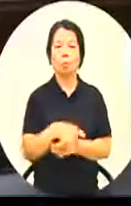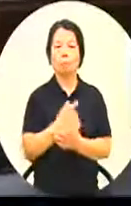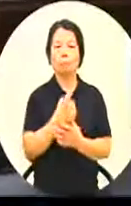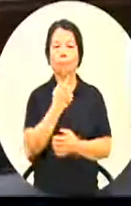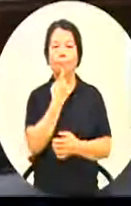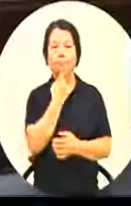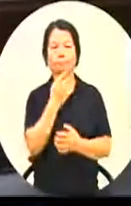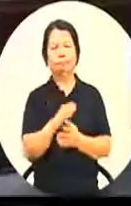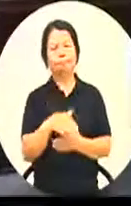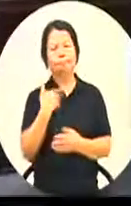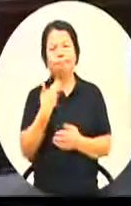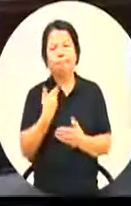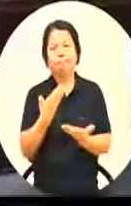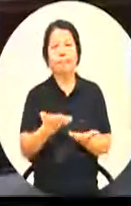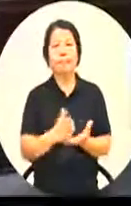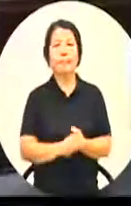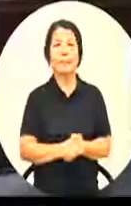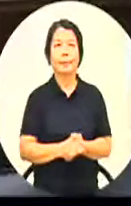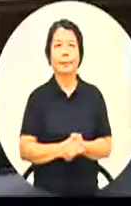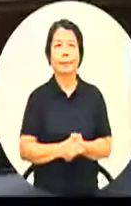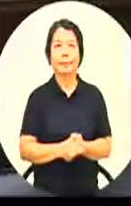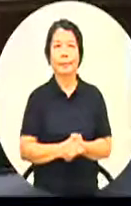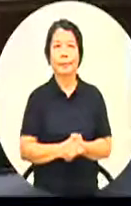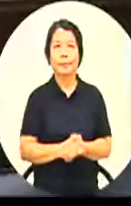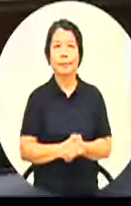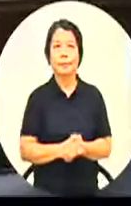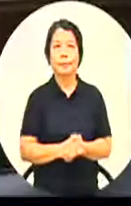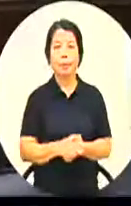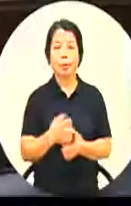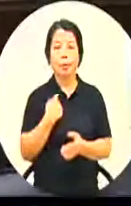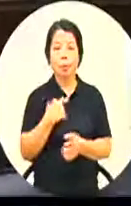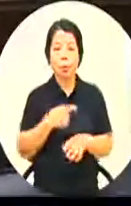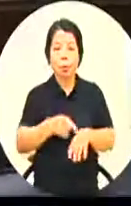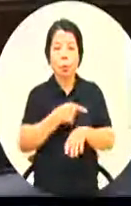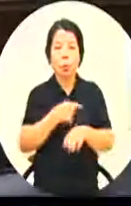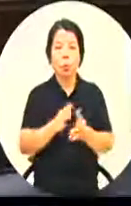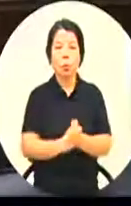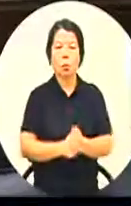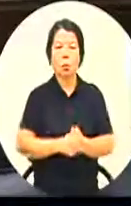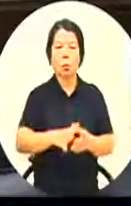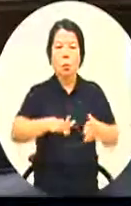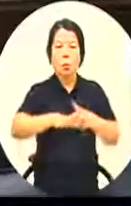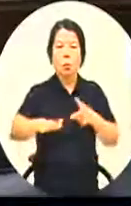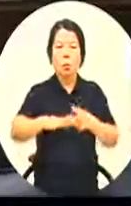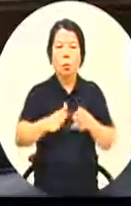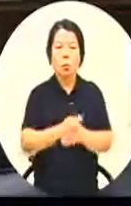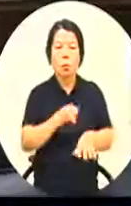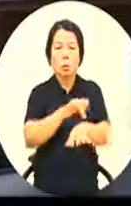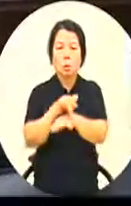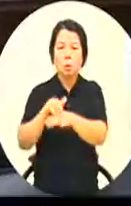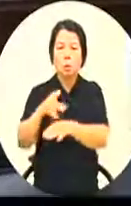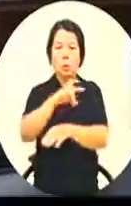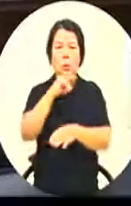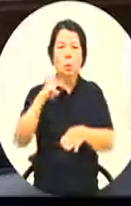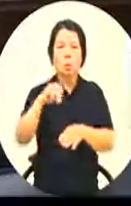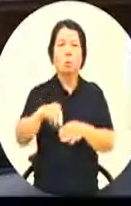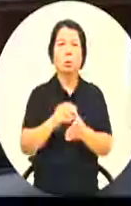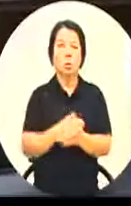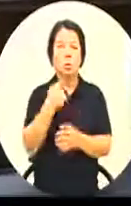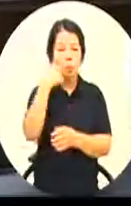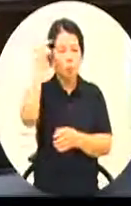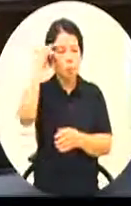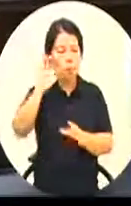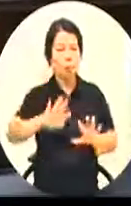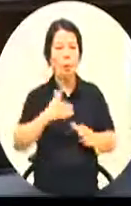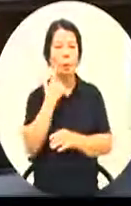想，也许我从小学开始才开始接触英语的哈。那我想现在的爸爸